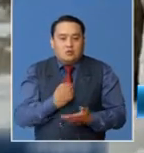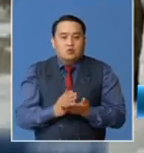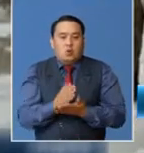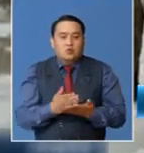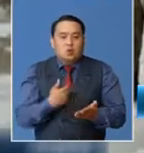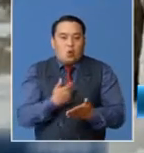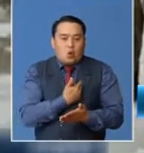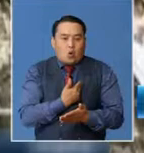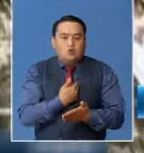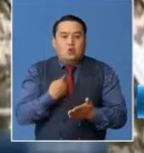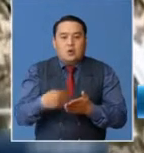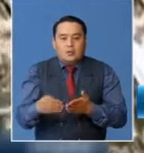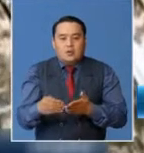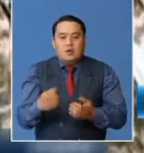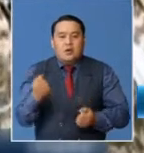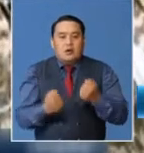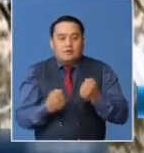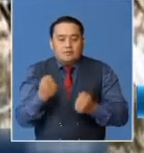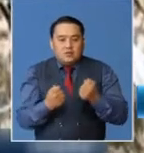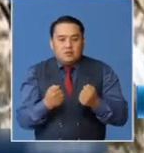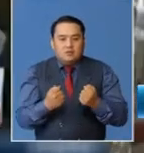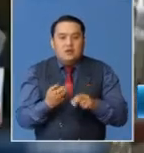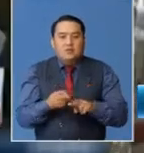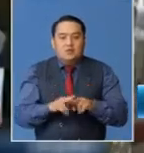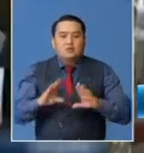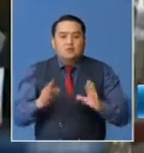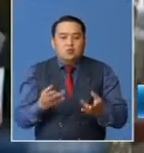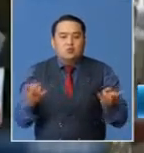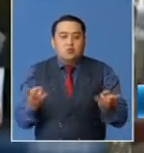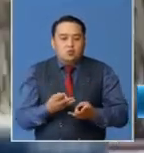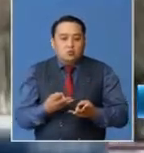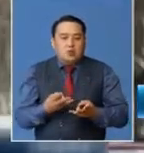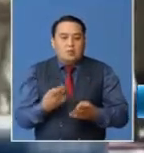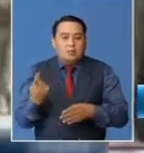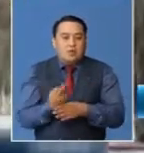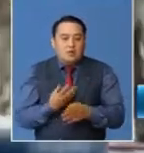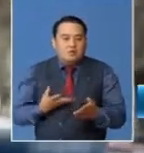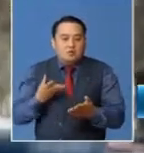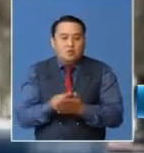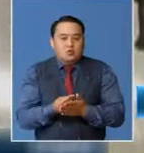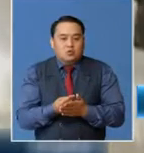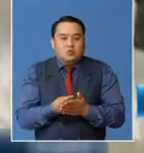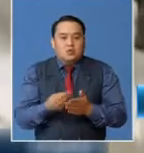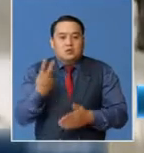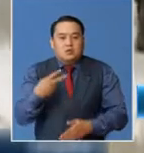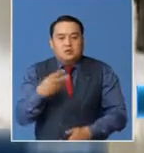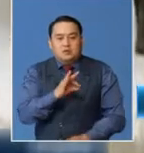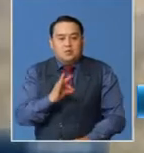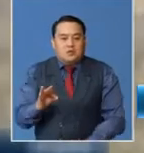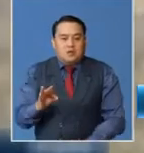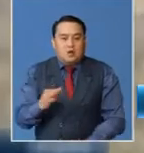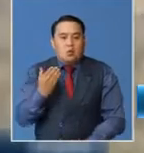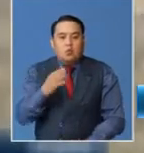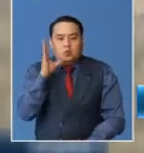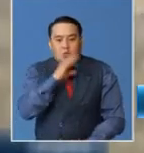хочет приобрести квадратные метры на вторичном рынке, в этом случае ему необходимо иметь первоначальный взнос в размере 20%, и